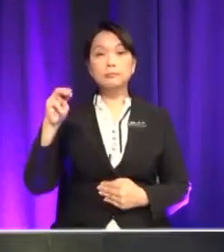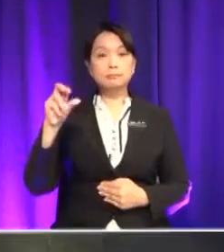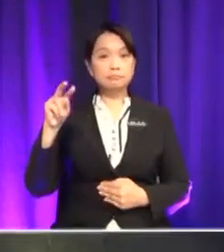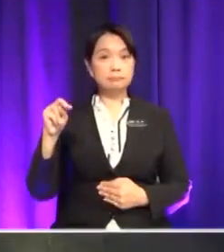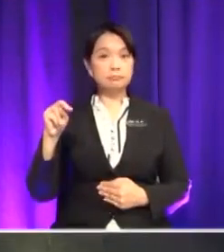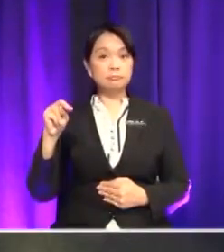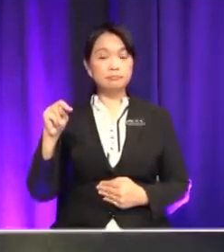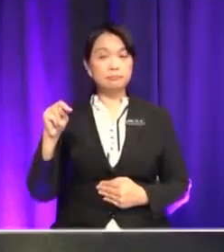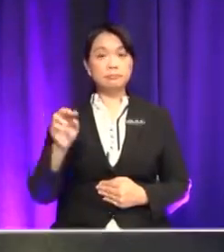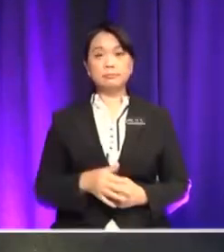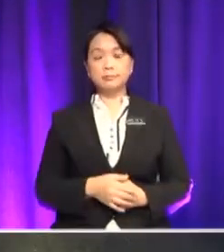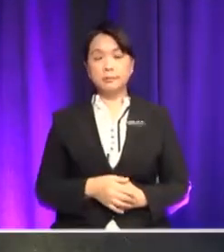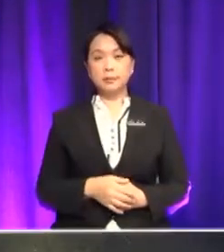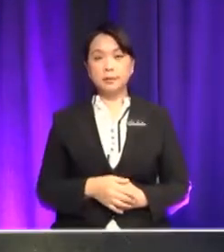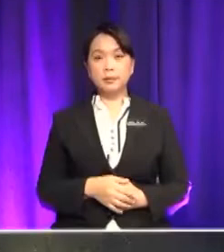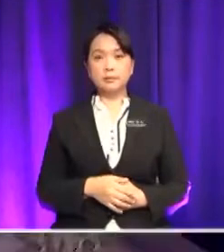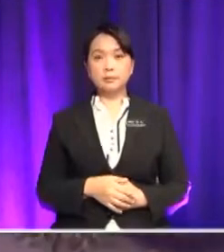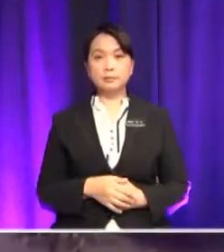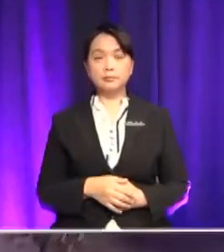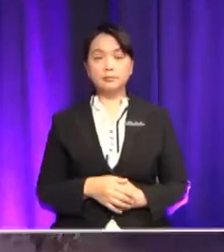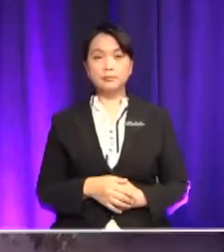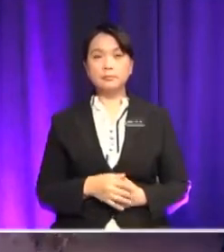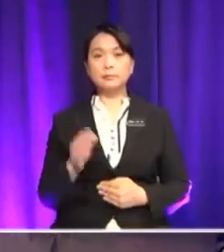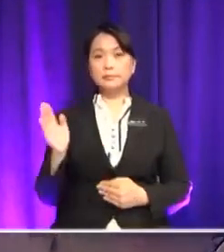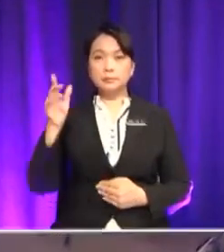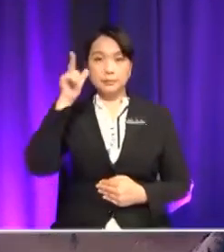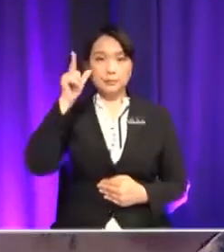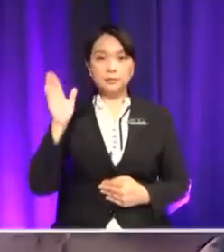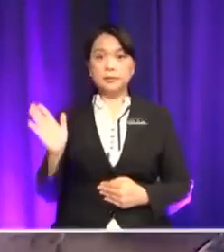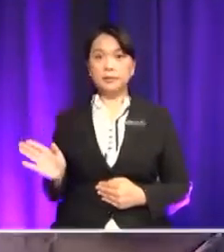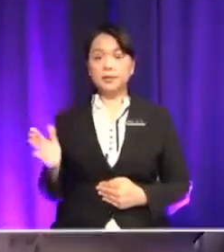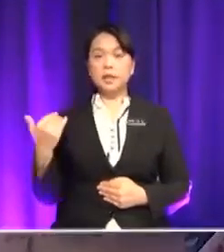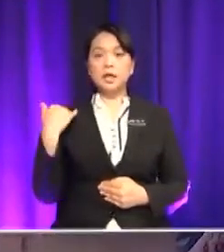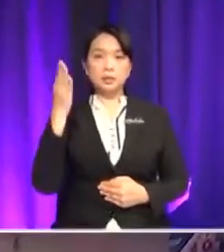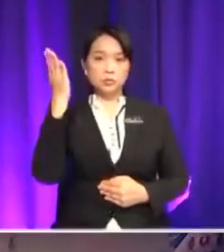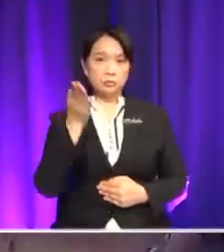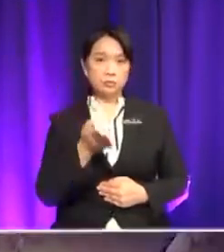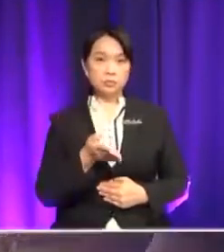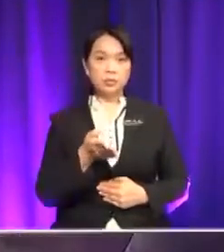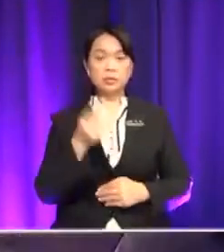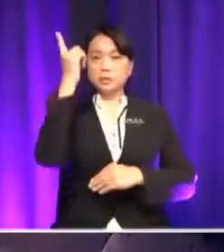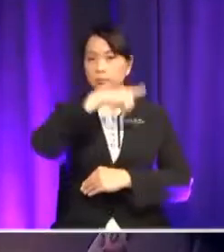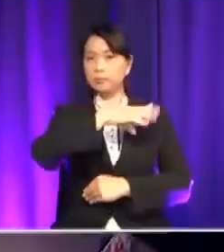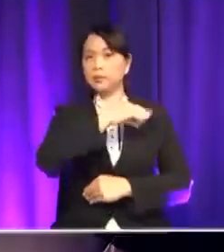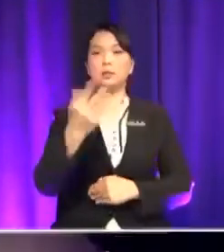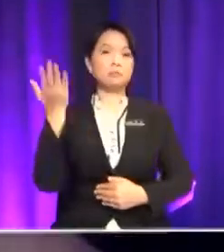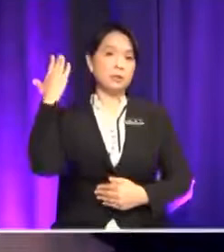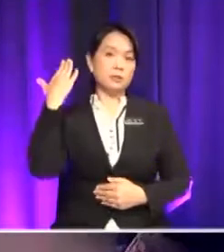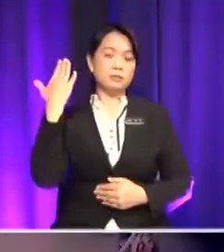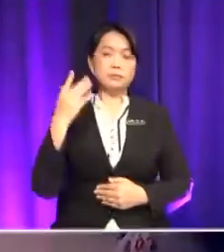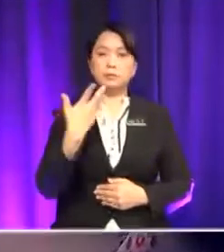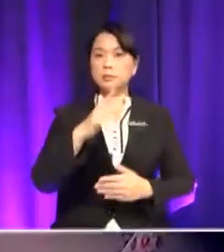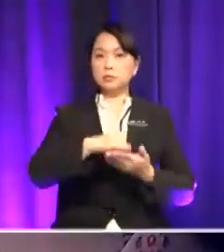ni UK tadi. UK. Ni. Dia ada kecurunan depan dan belakang. Okey. Manakala